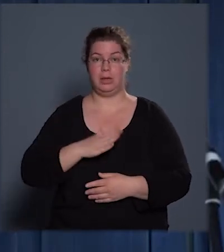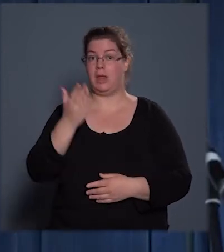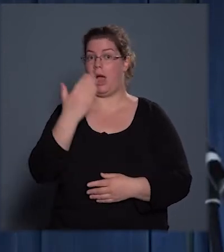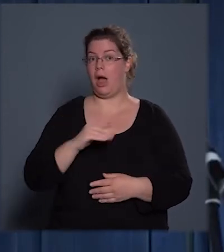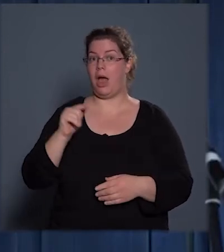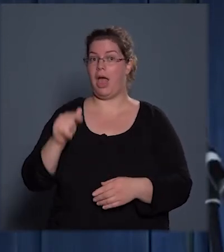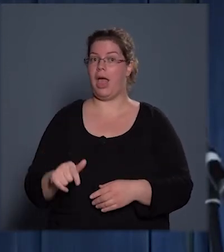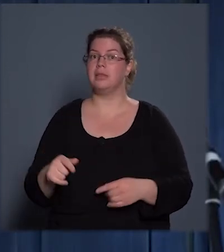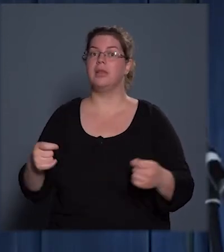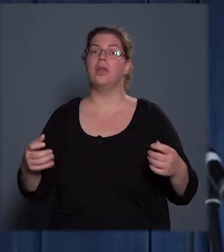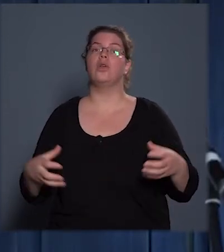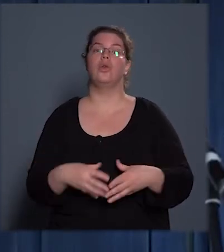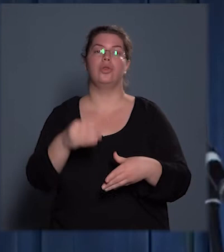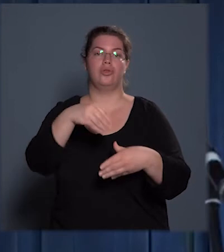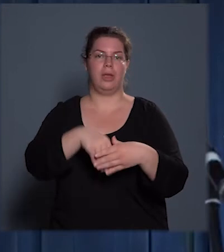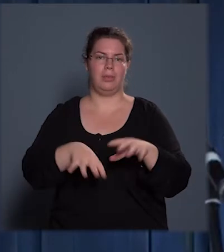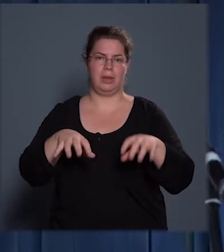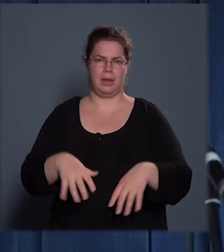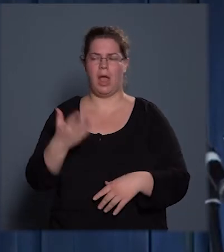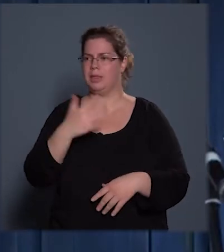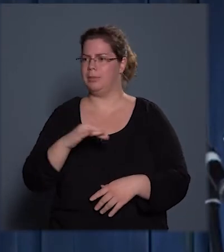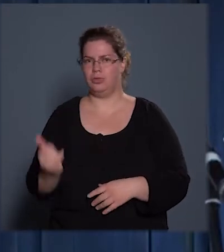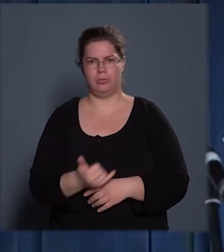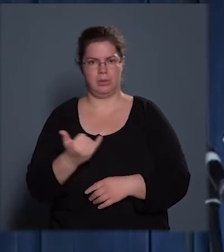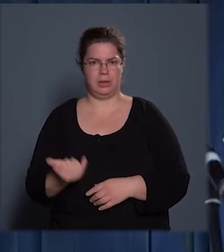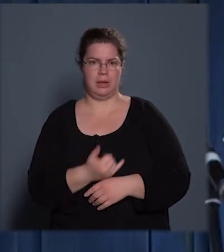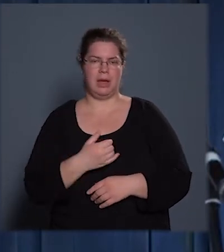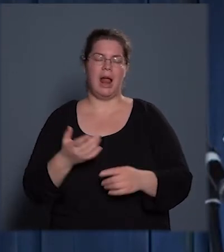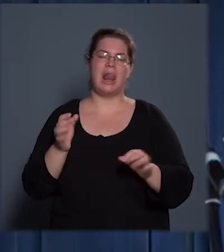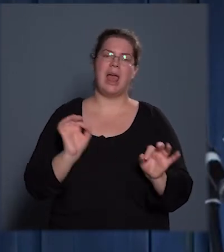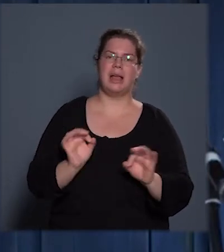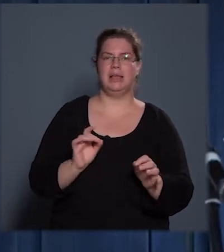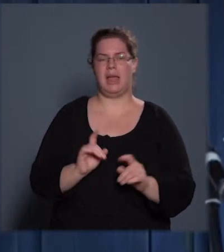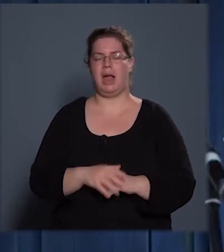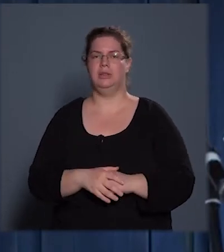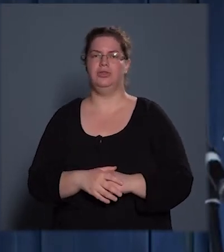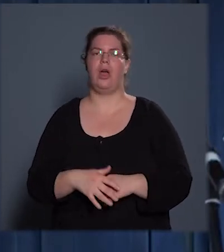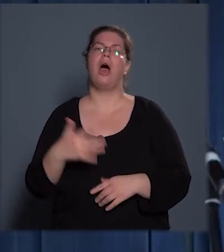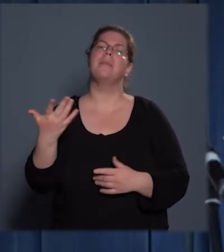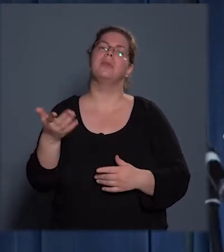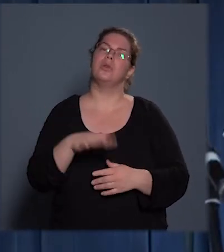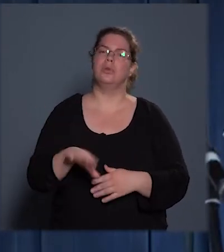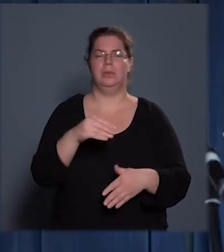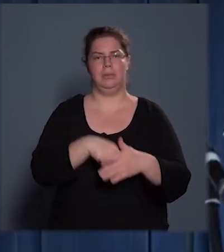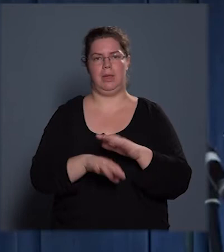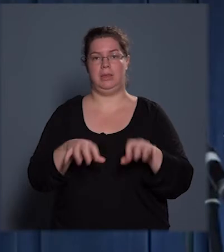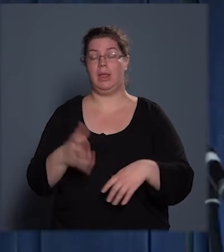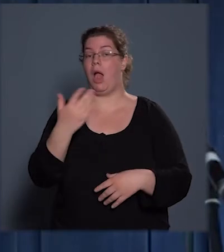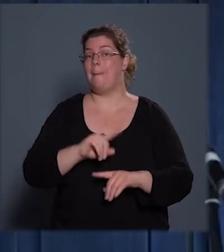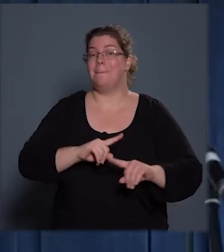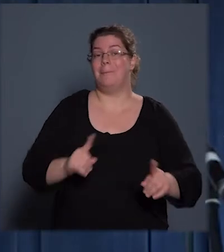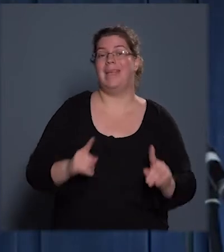ezt közösségben teszi, ha nem is mindig a legideálisabb körülmények között teszi, ha